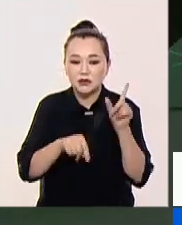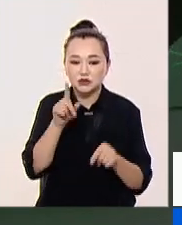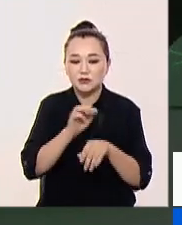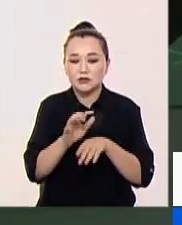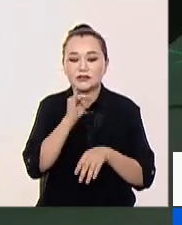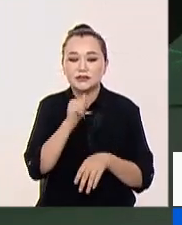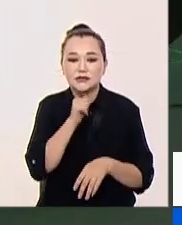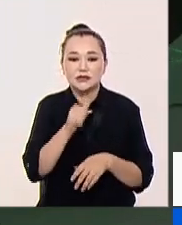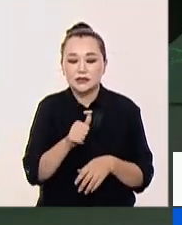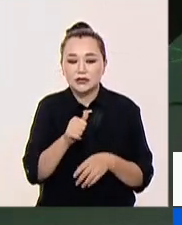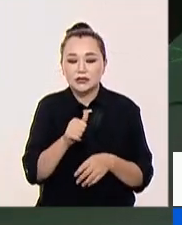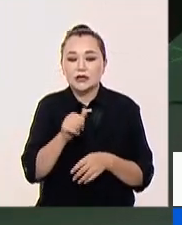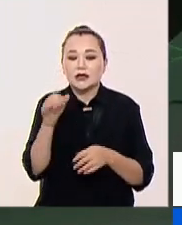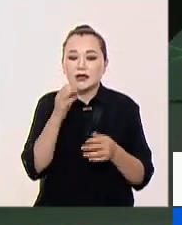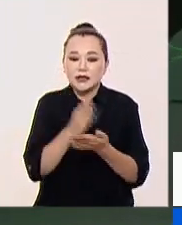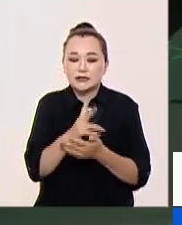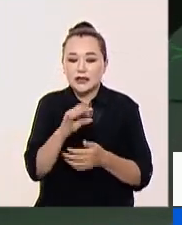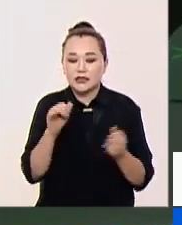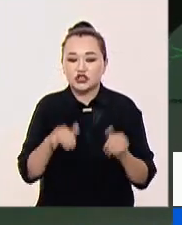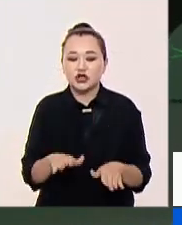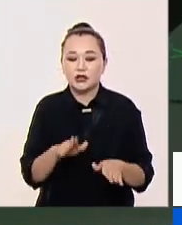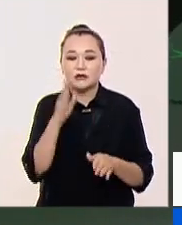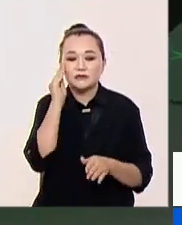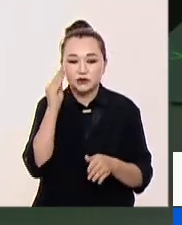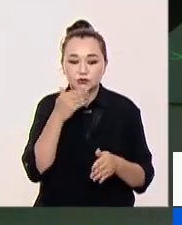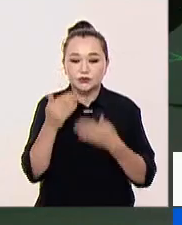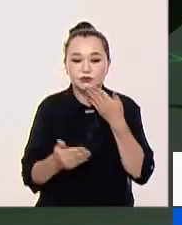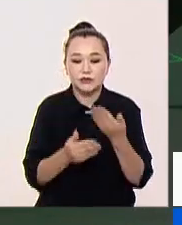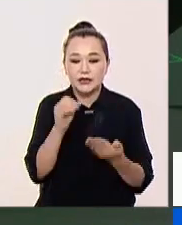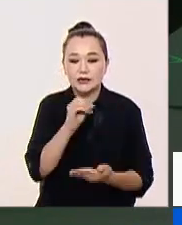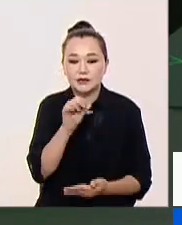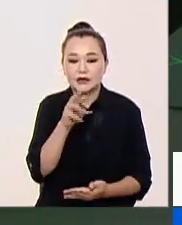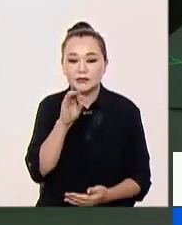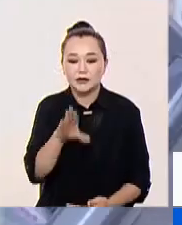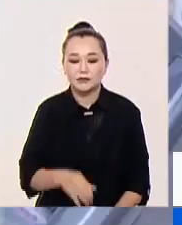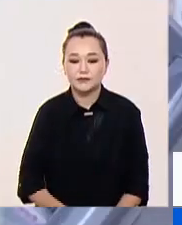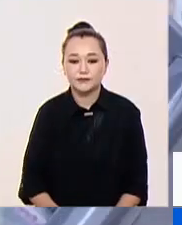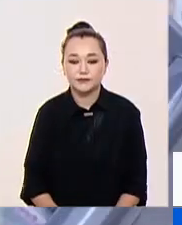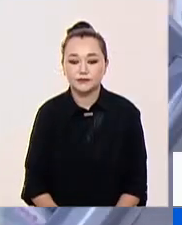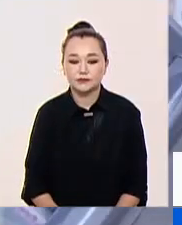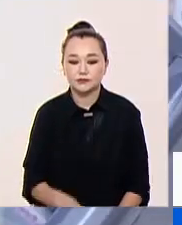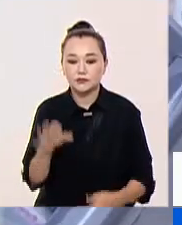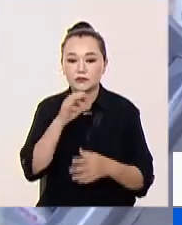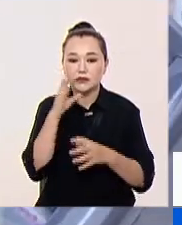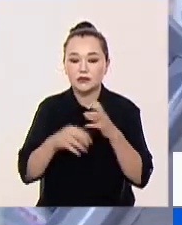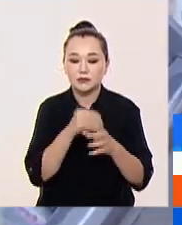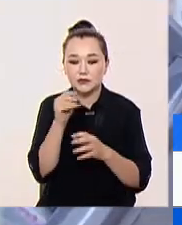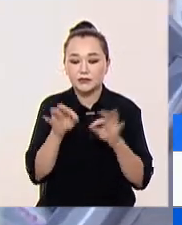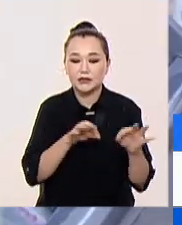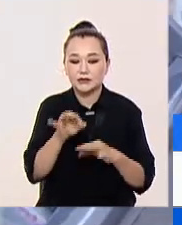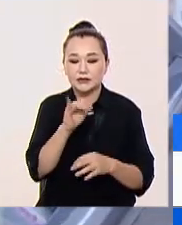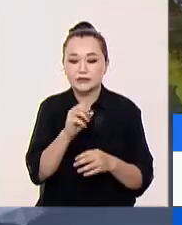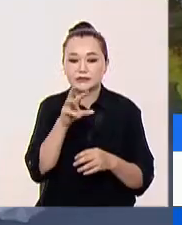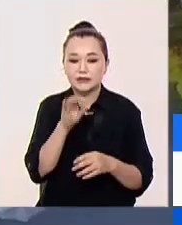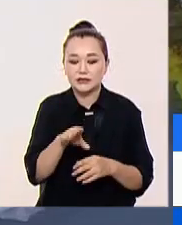сахара если выход мнение экспертов выслушал геля монро i'm back of в глобальном рейтинге из 113